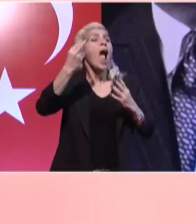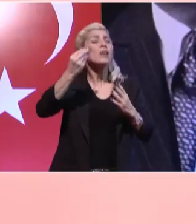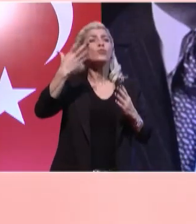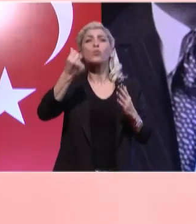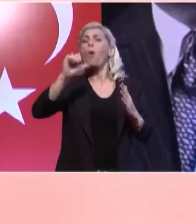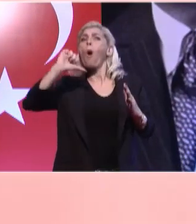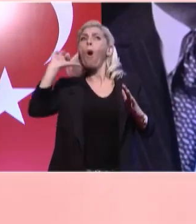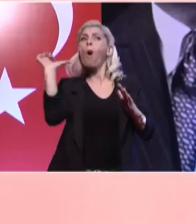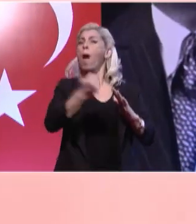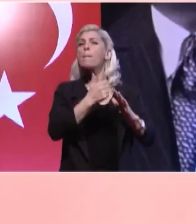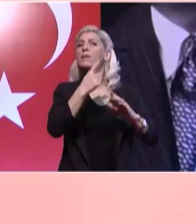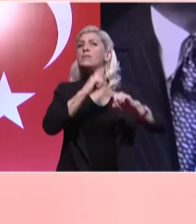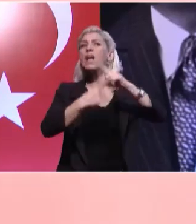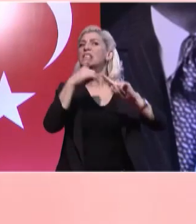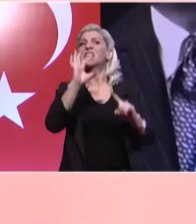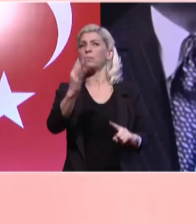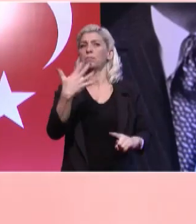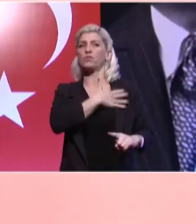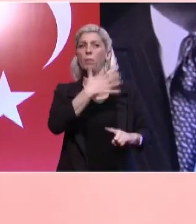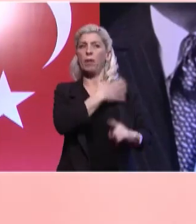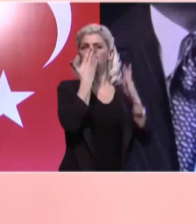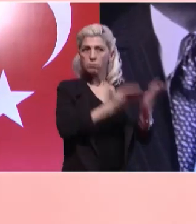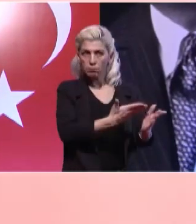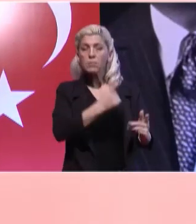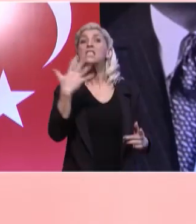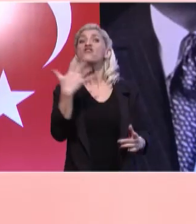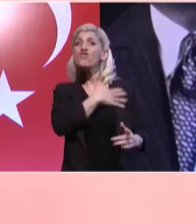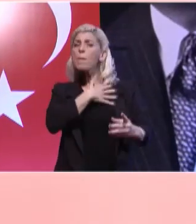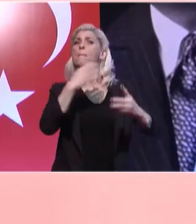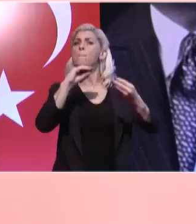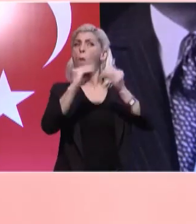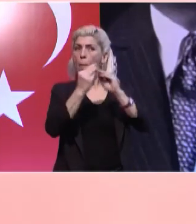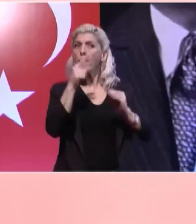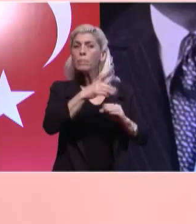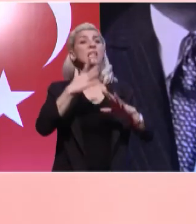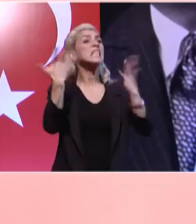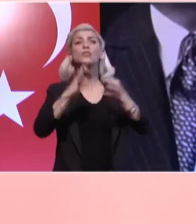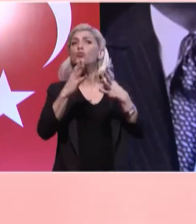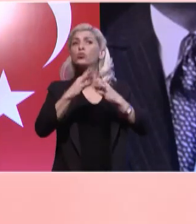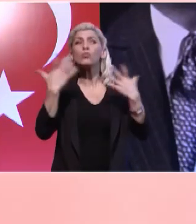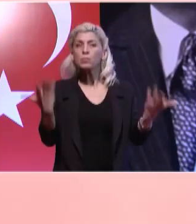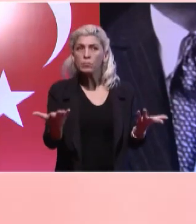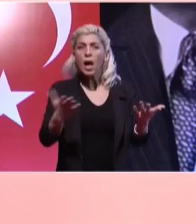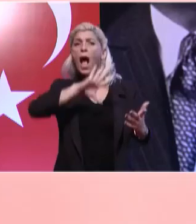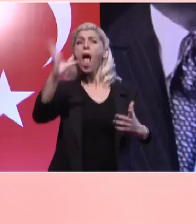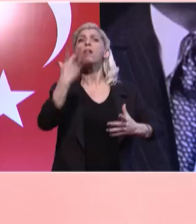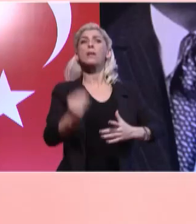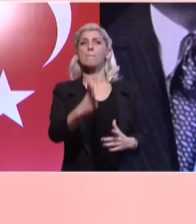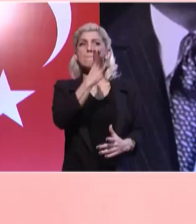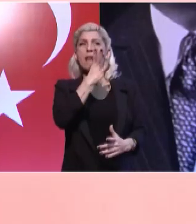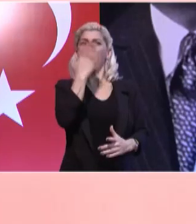eden, saptayan parti Cumhuriyet Halk Partisi'dir. Ve o sorunların nasıl çözüleceğini de en iyi